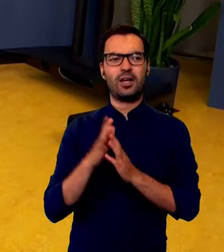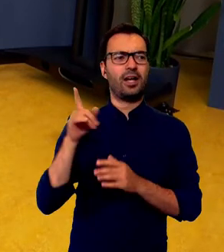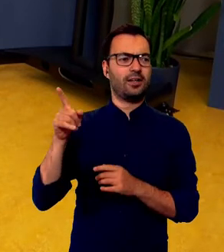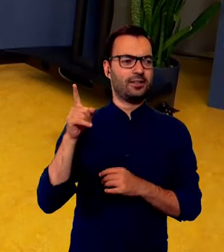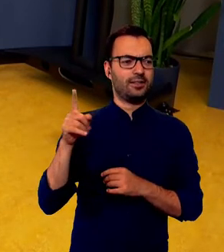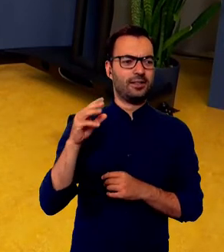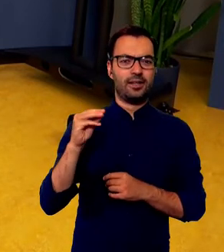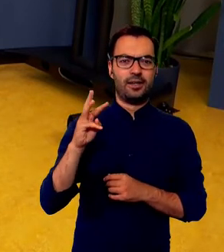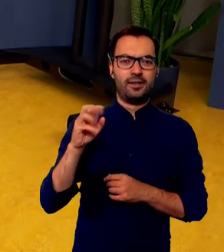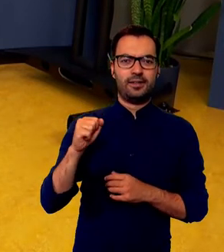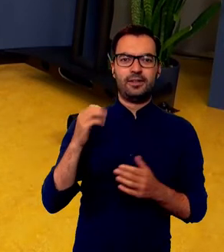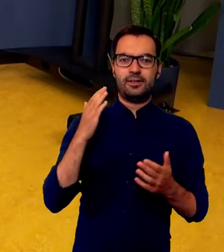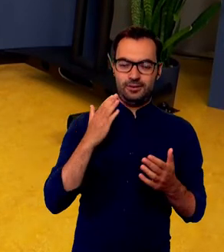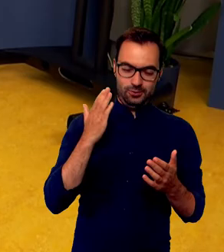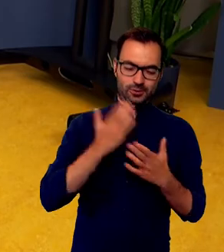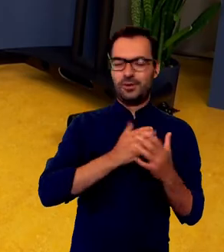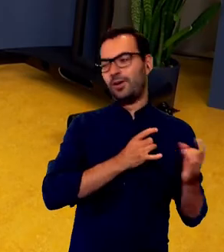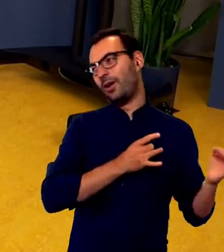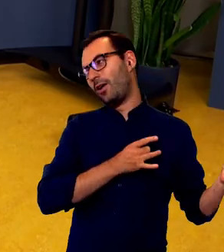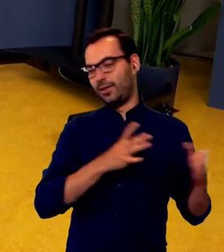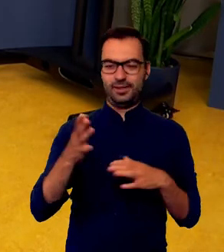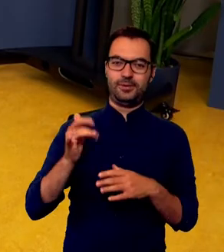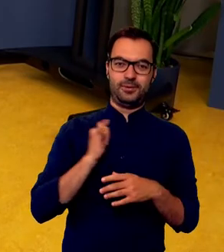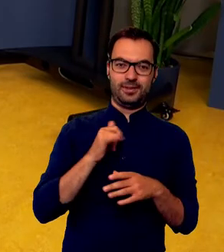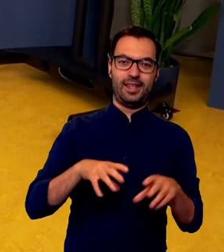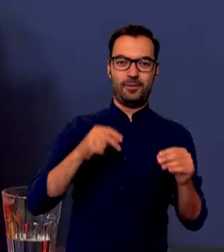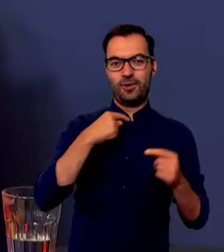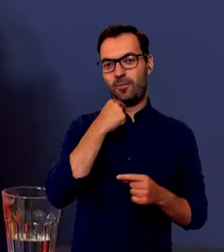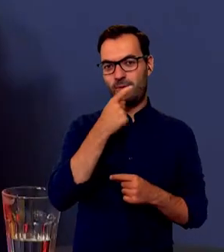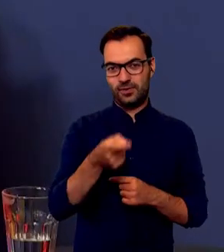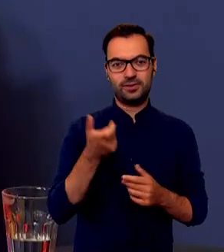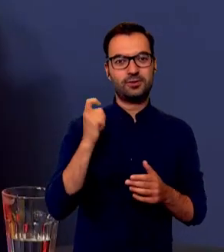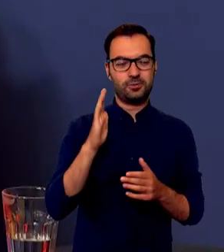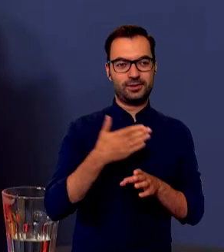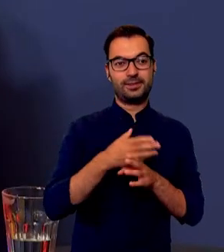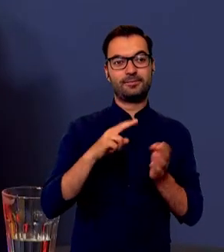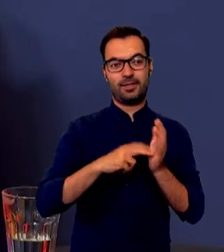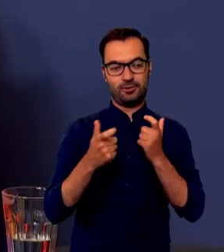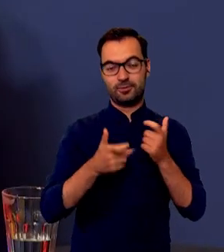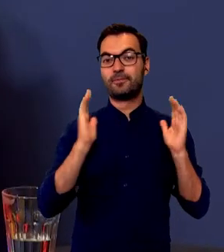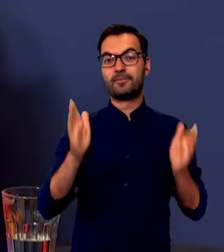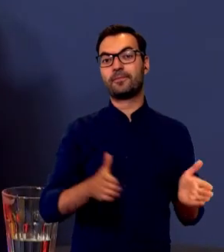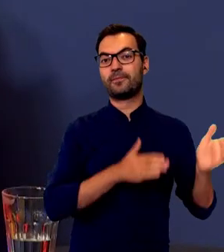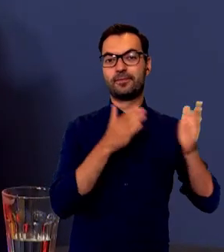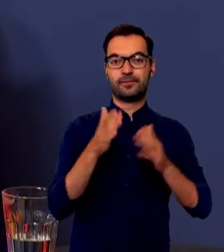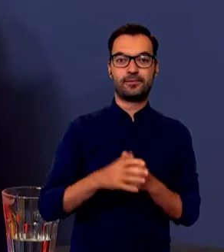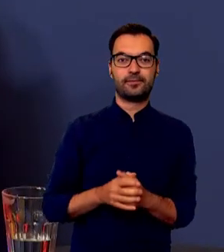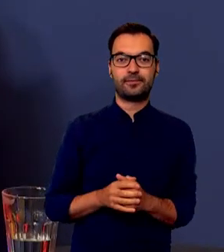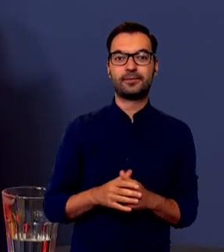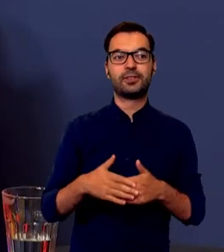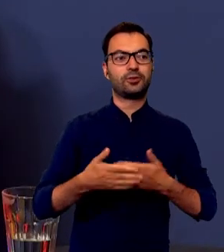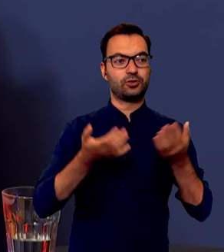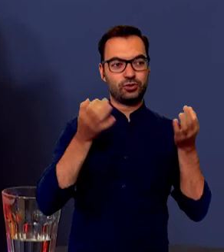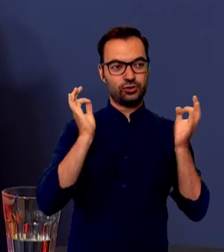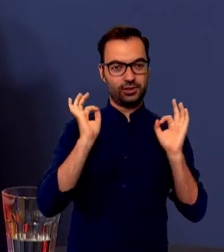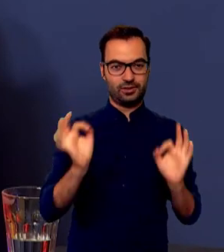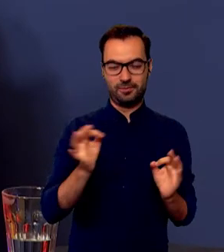Ewa była łaskawa już o nich co nieco opowiedzieć w trakcie spotkania, więc ja pytanie następujące. Dzień